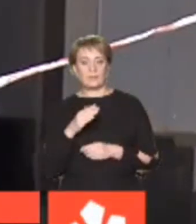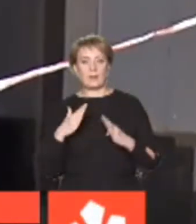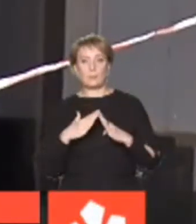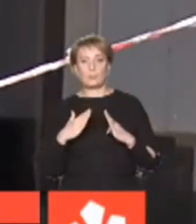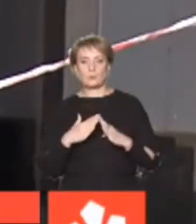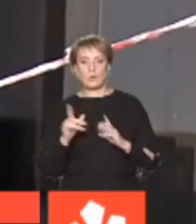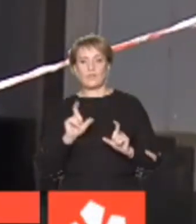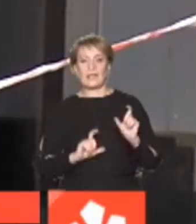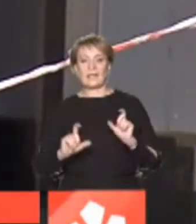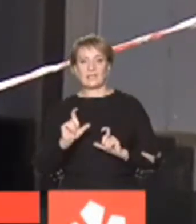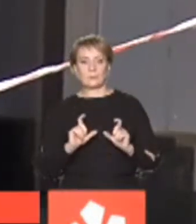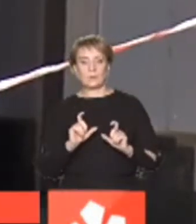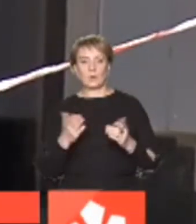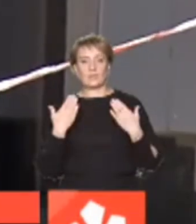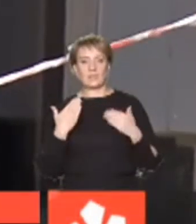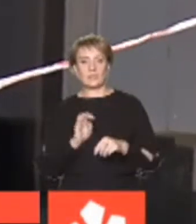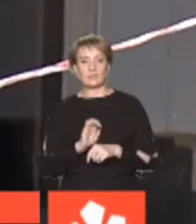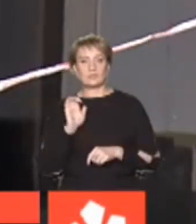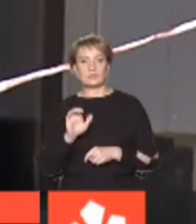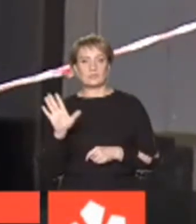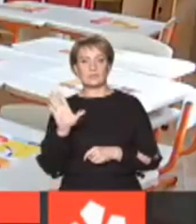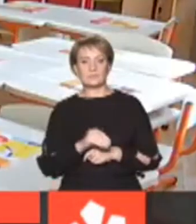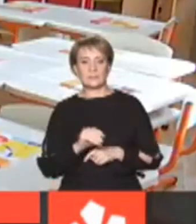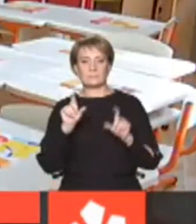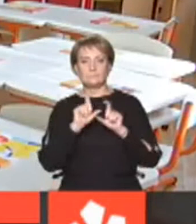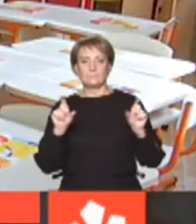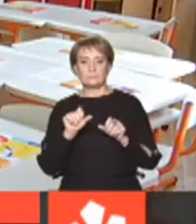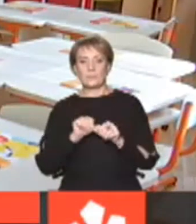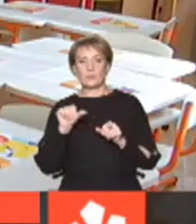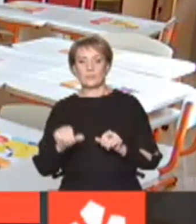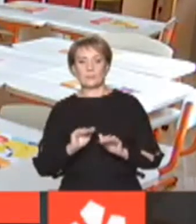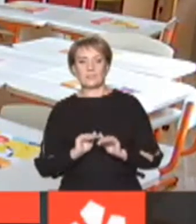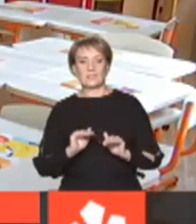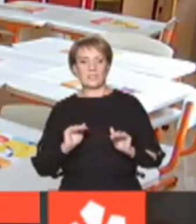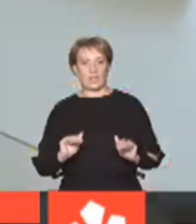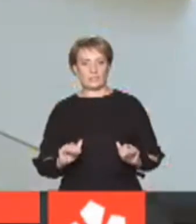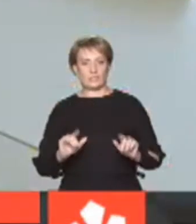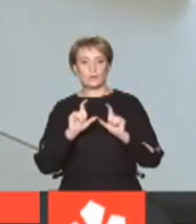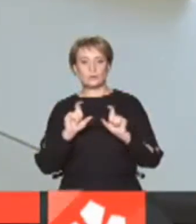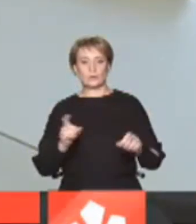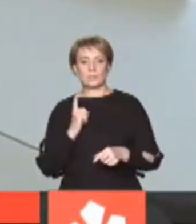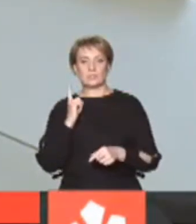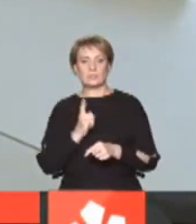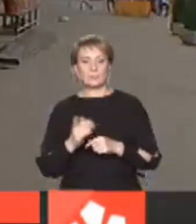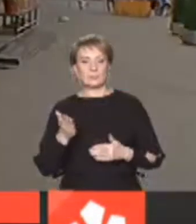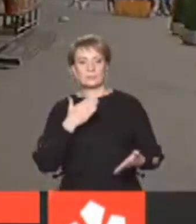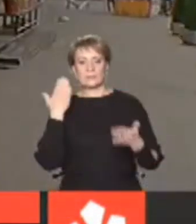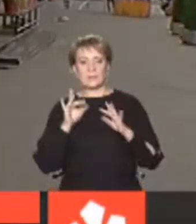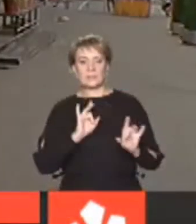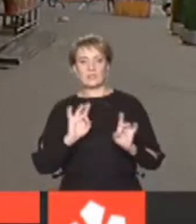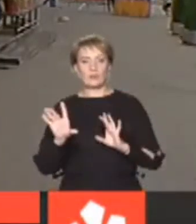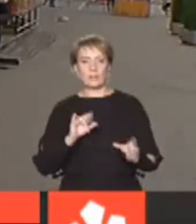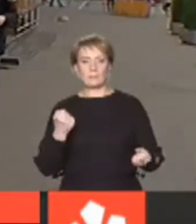побутової хімії. На канікули відправлять всі заклади освіти, окрім дитячих садочків. Заборонять будь-які розважальні,